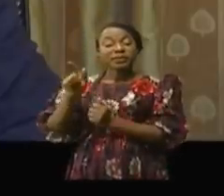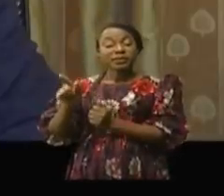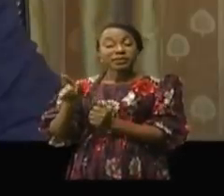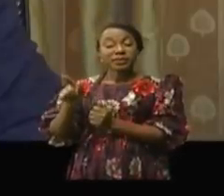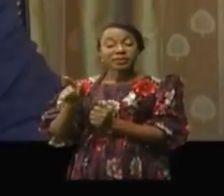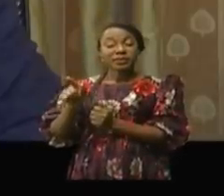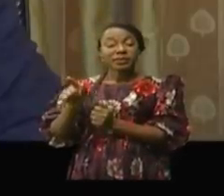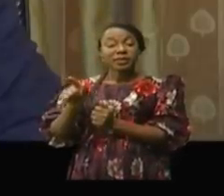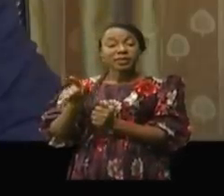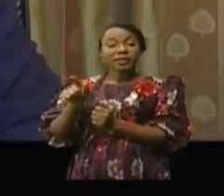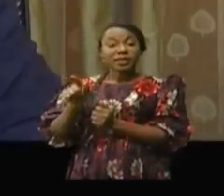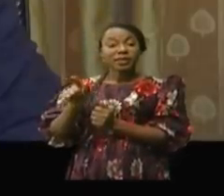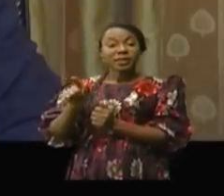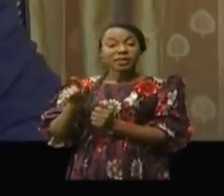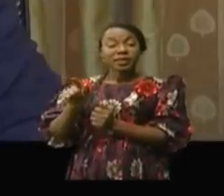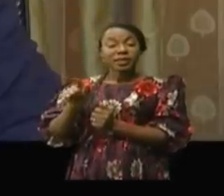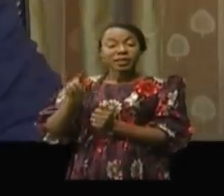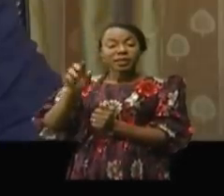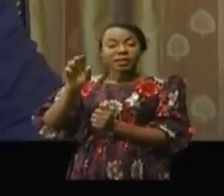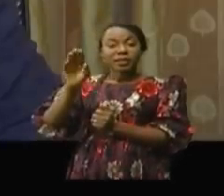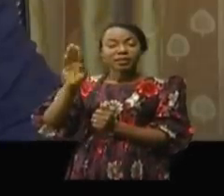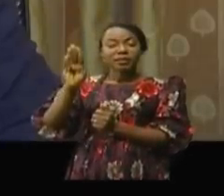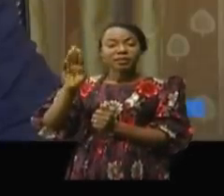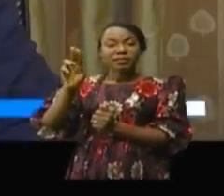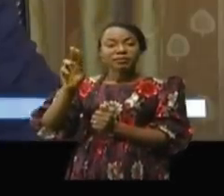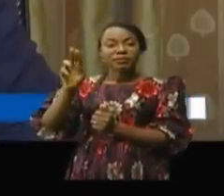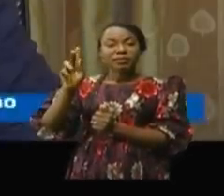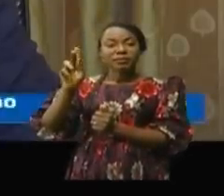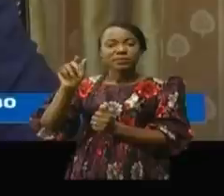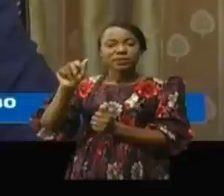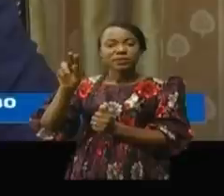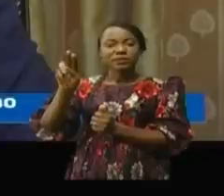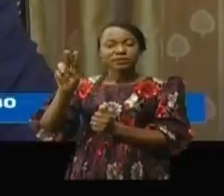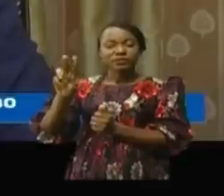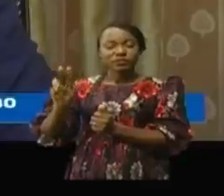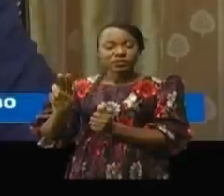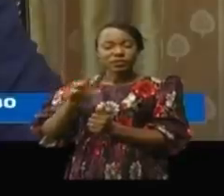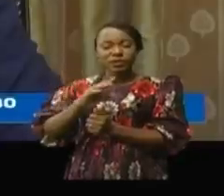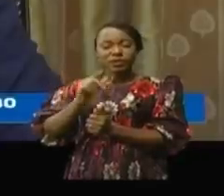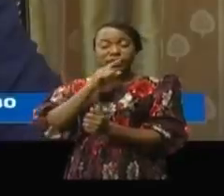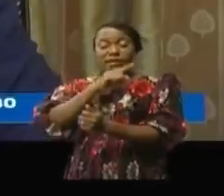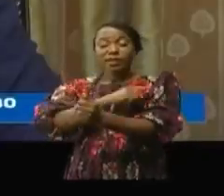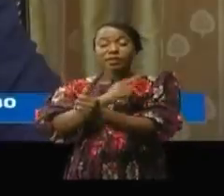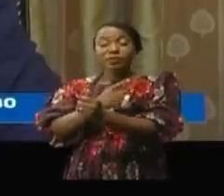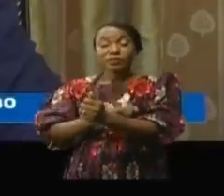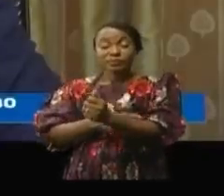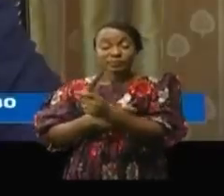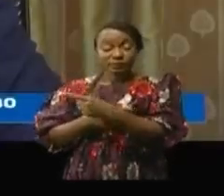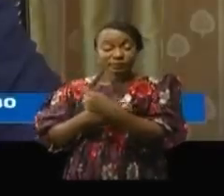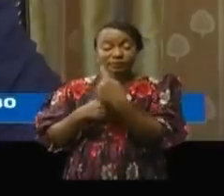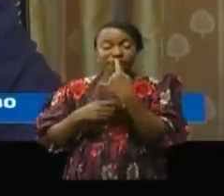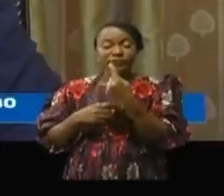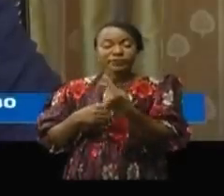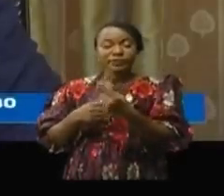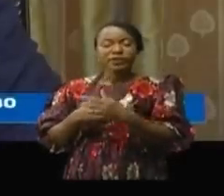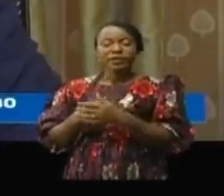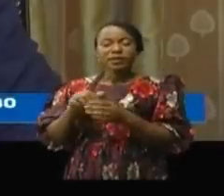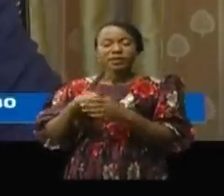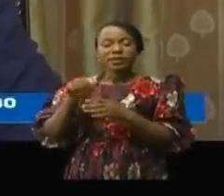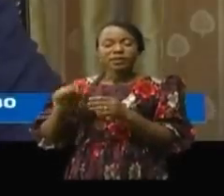et à Goma, dans les provinces du sud du Kivu et du nord Kivu, à marge de mes